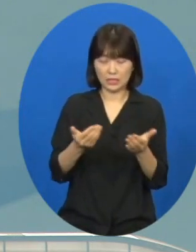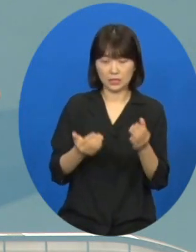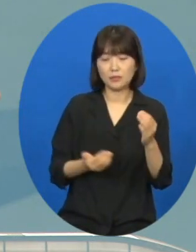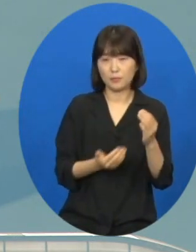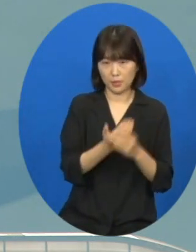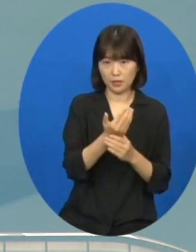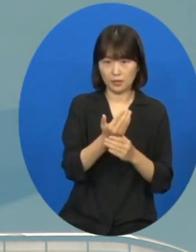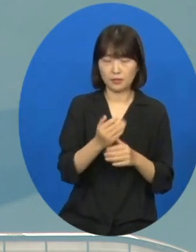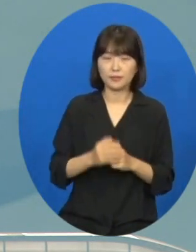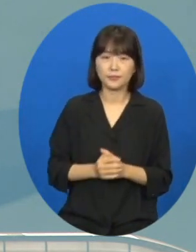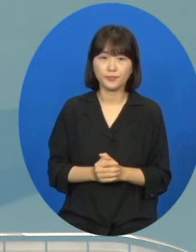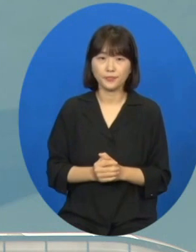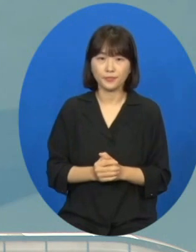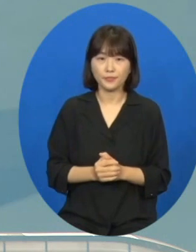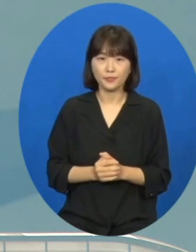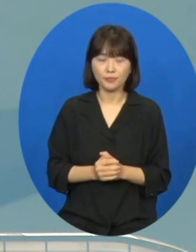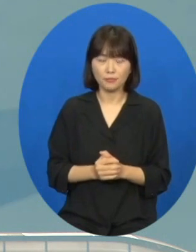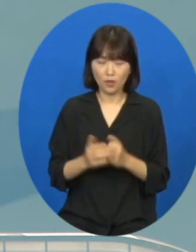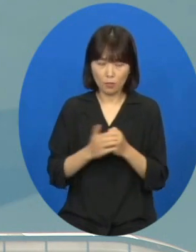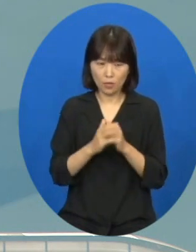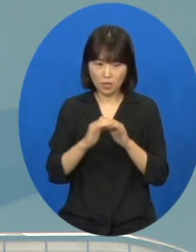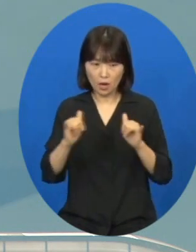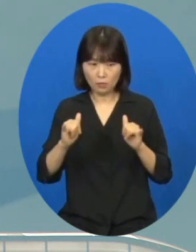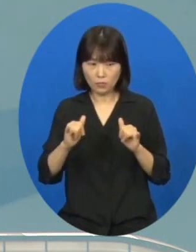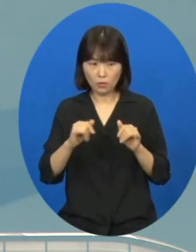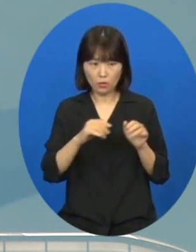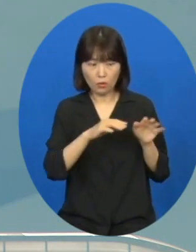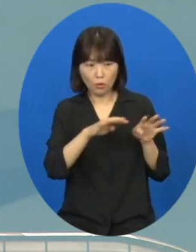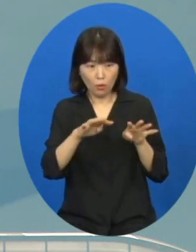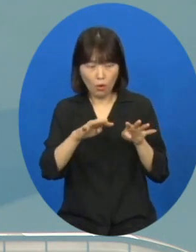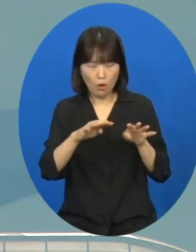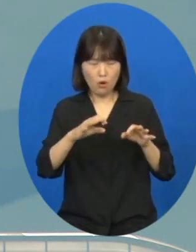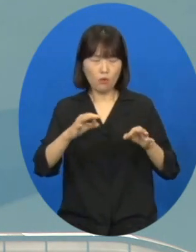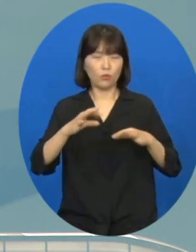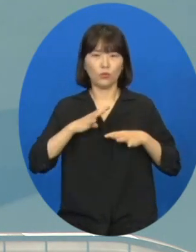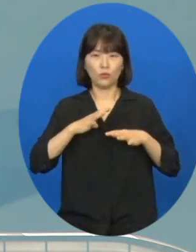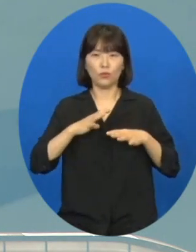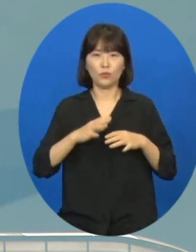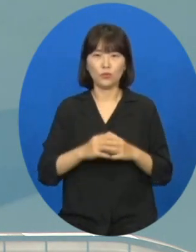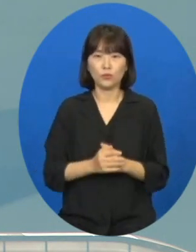거예요. 그러니 사람들이 얼마나 놀랬겠습니까?